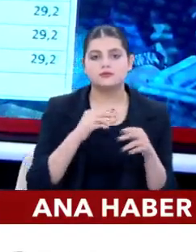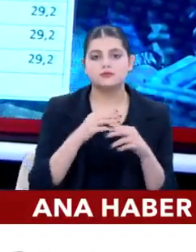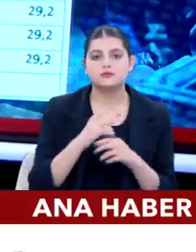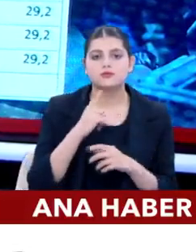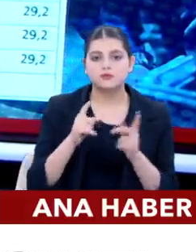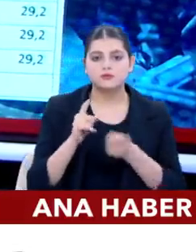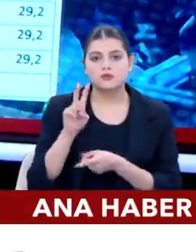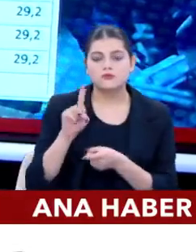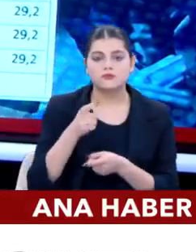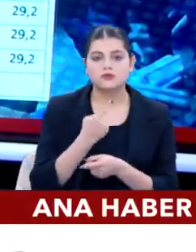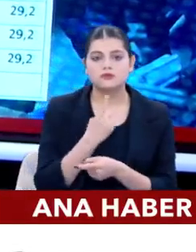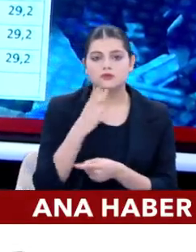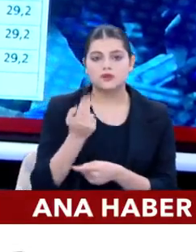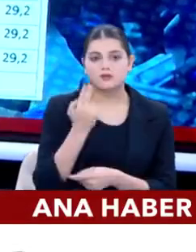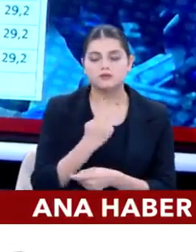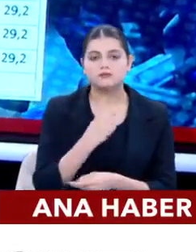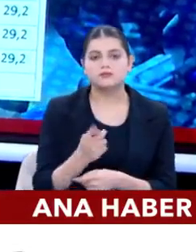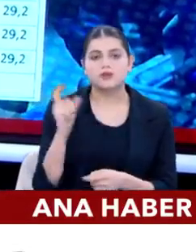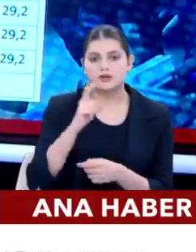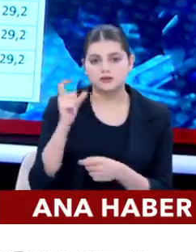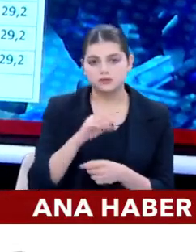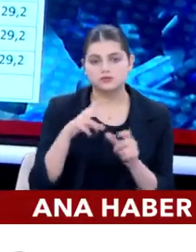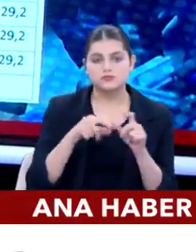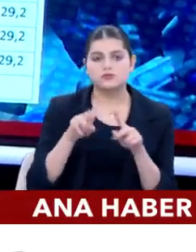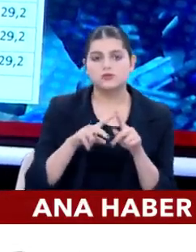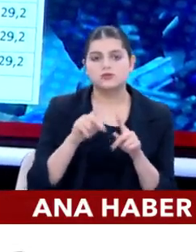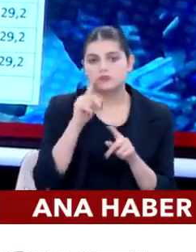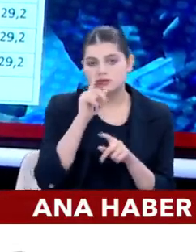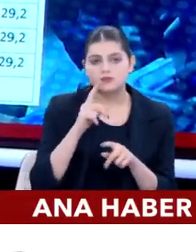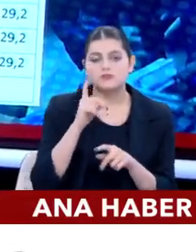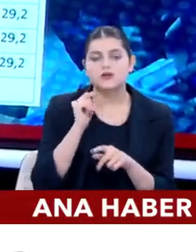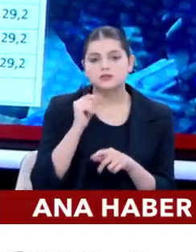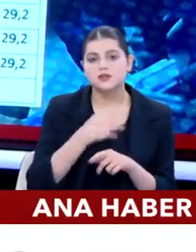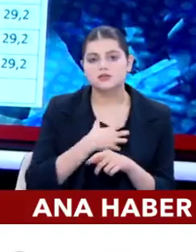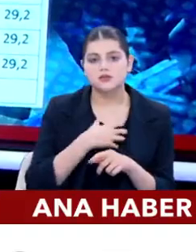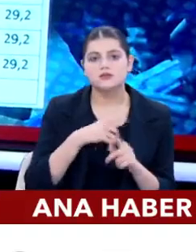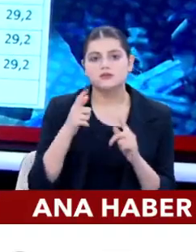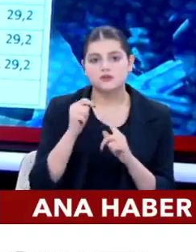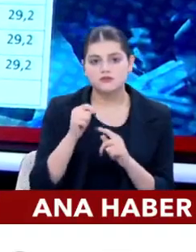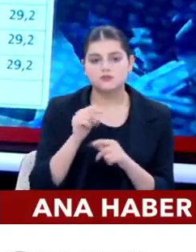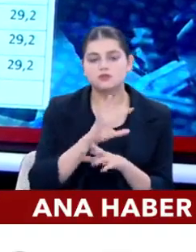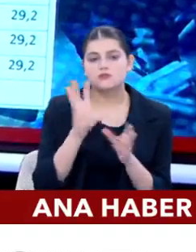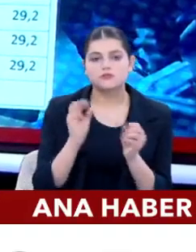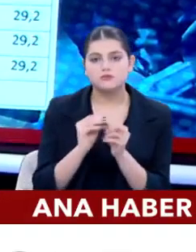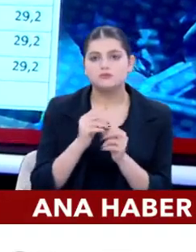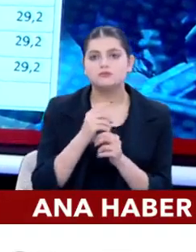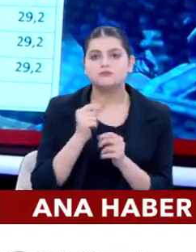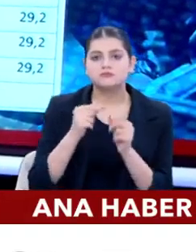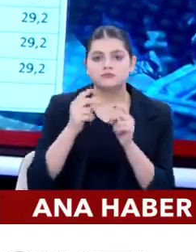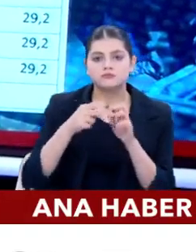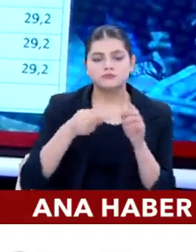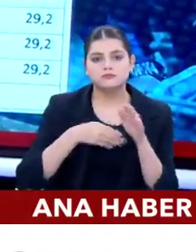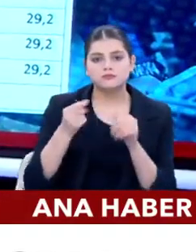bakınız % 21.7 ve ay ay şubat mart nisan mayıs Ağustos hepsini topladığımızda toplam brüt